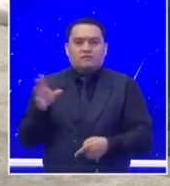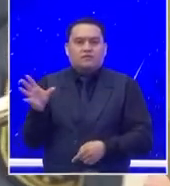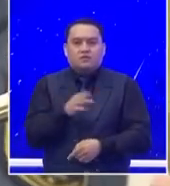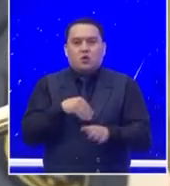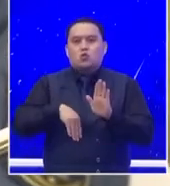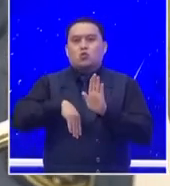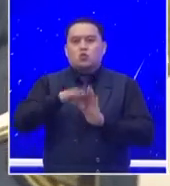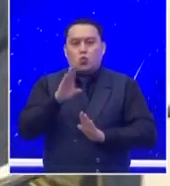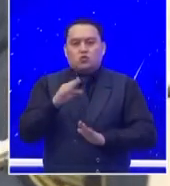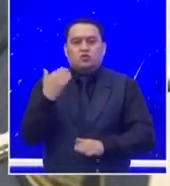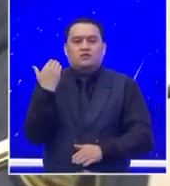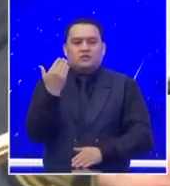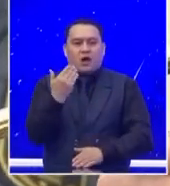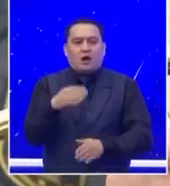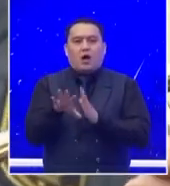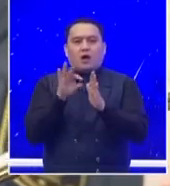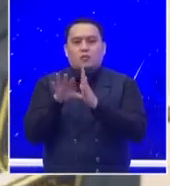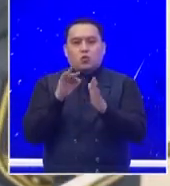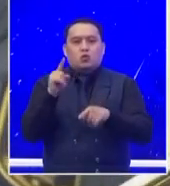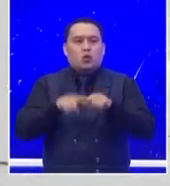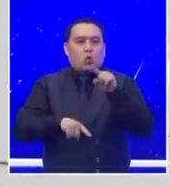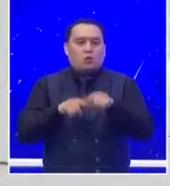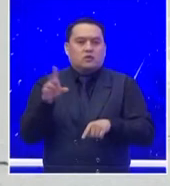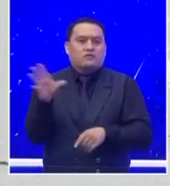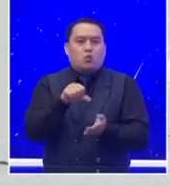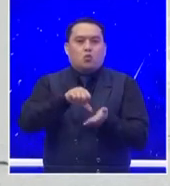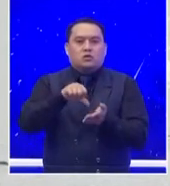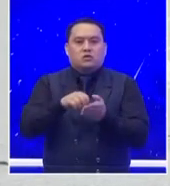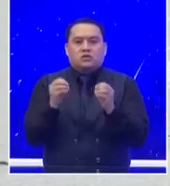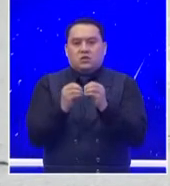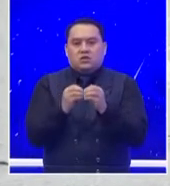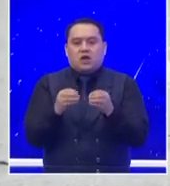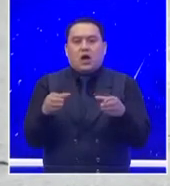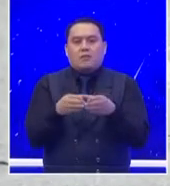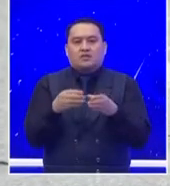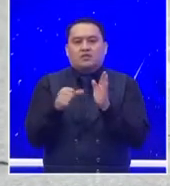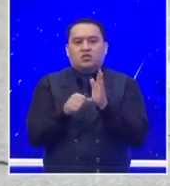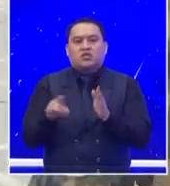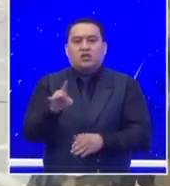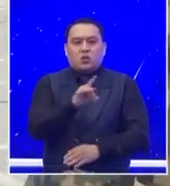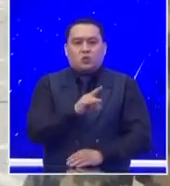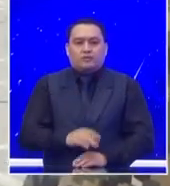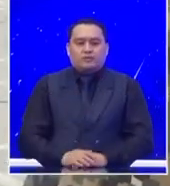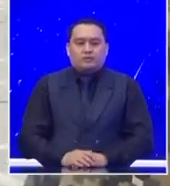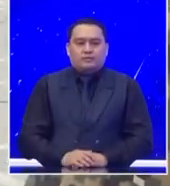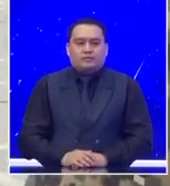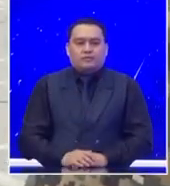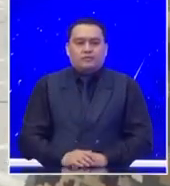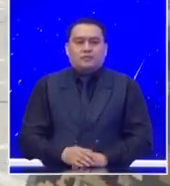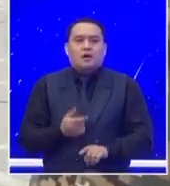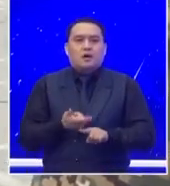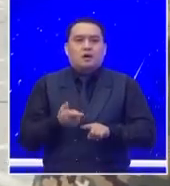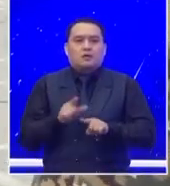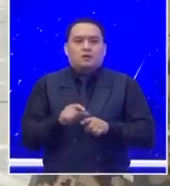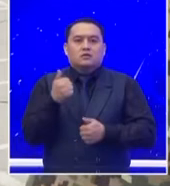бойцы лучшие в своих частях. Они прошли отбор у себя на родине. Всего принимают участие 10 команд из 6 регионов страны. Данные соревнования